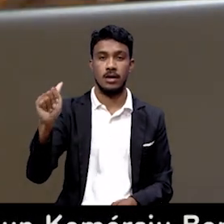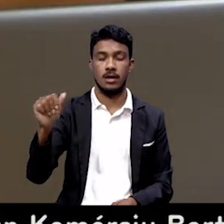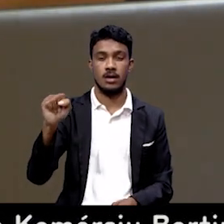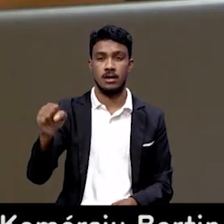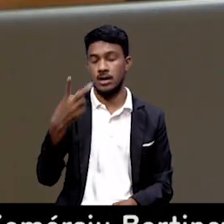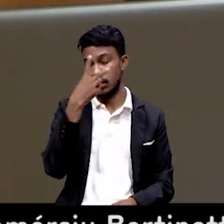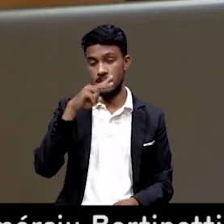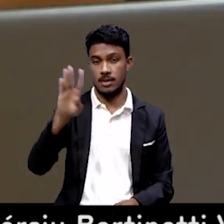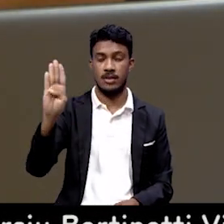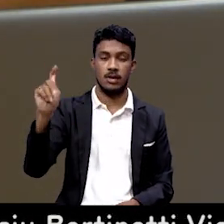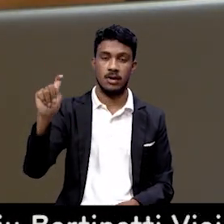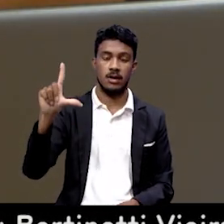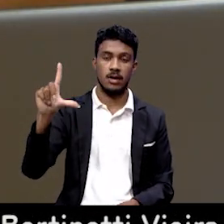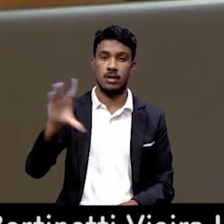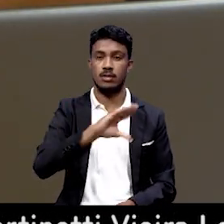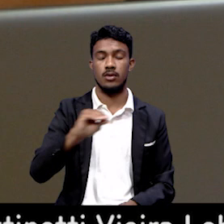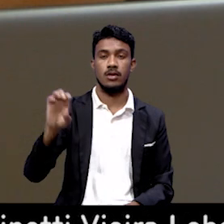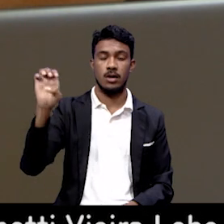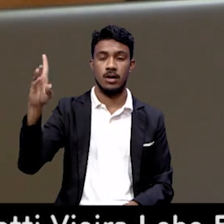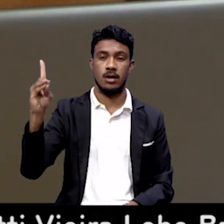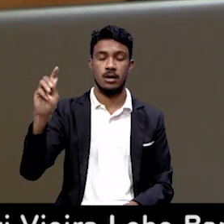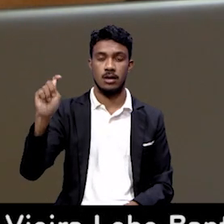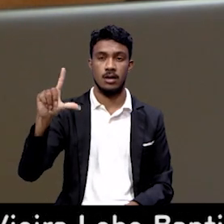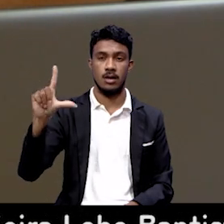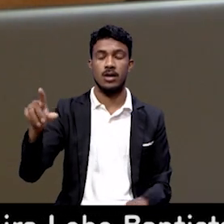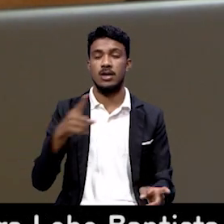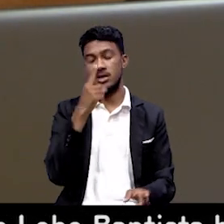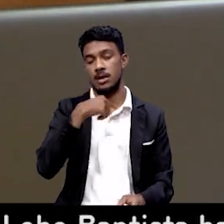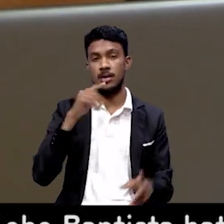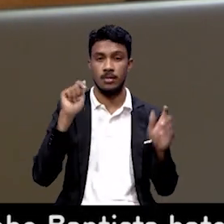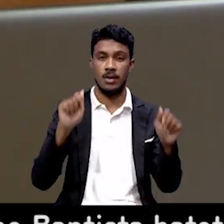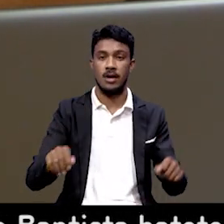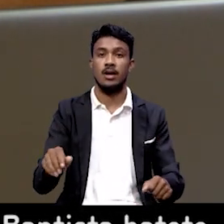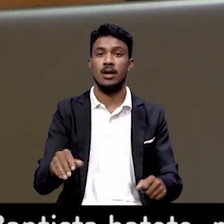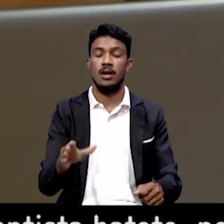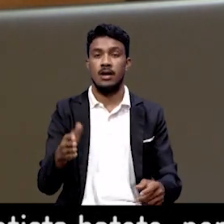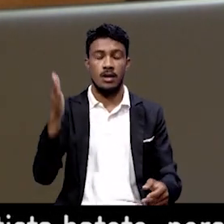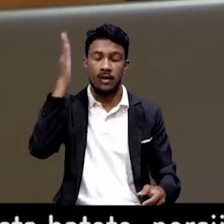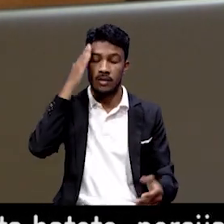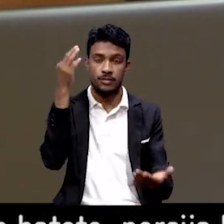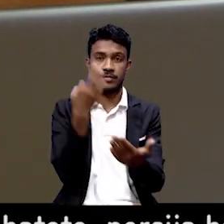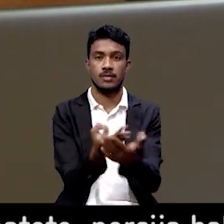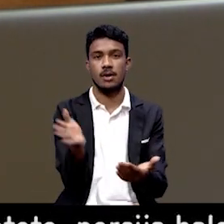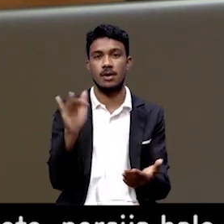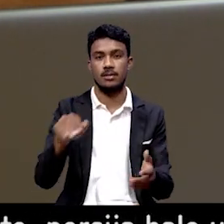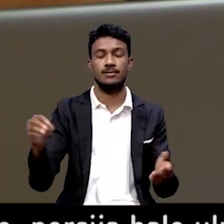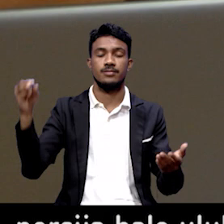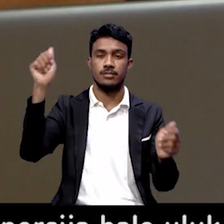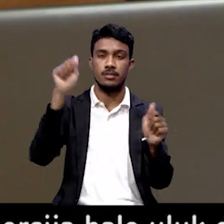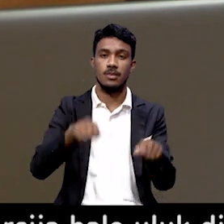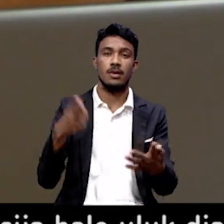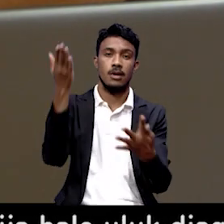BTL nomos sira tama tamba edetel empresa mebe sema bele garantia katak orsamento sira ne bele tama duni